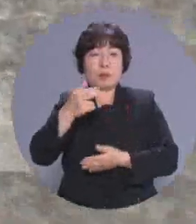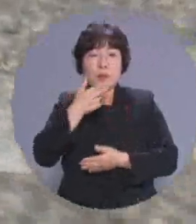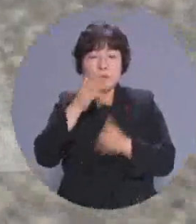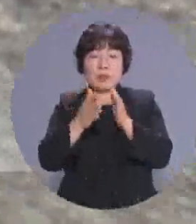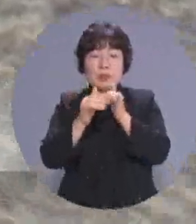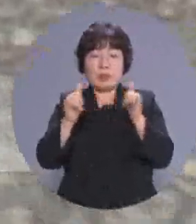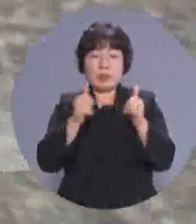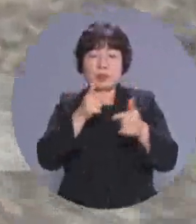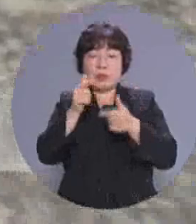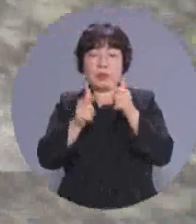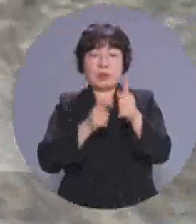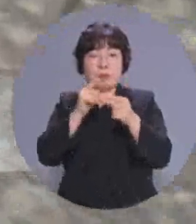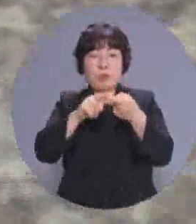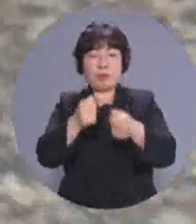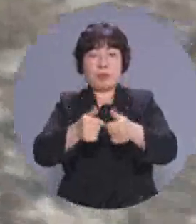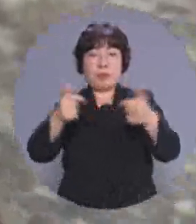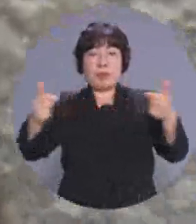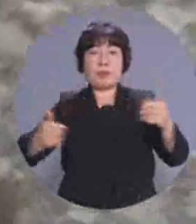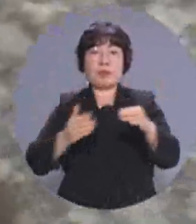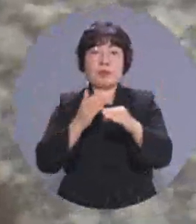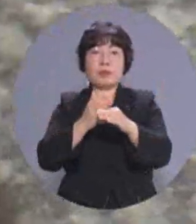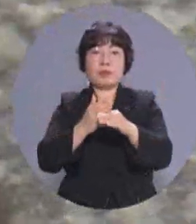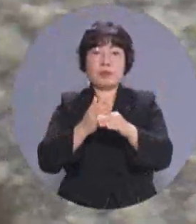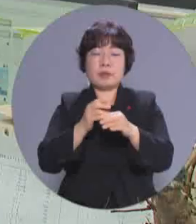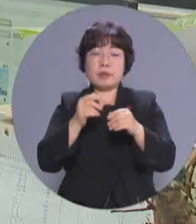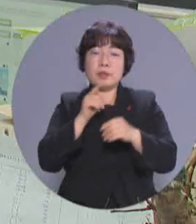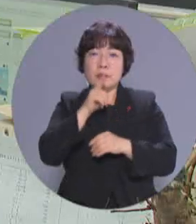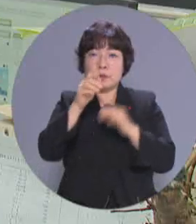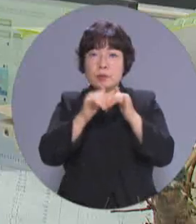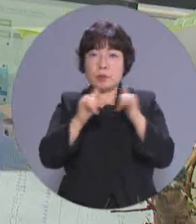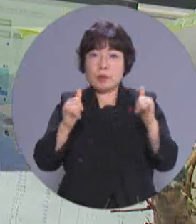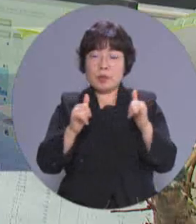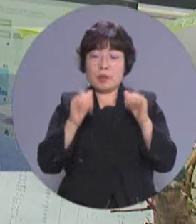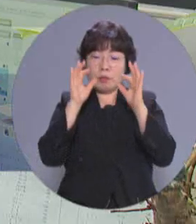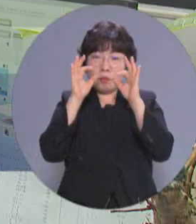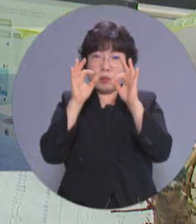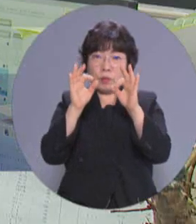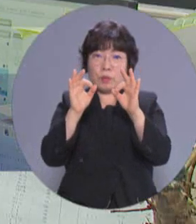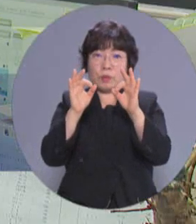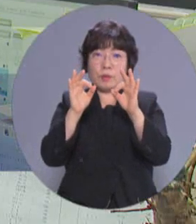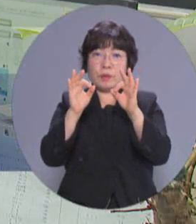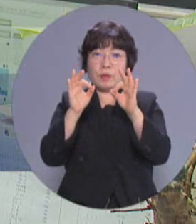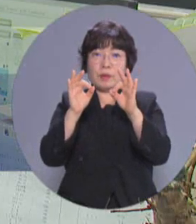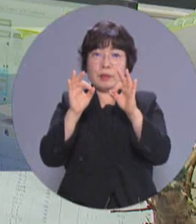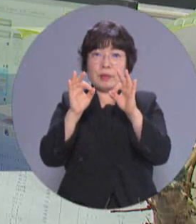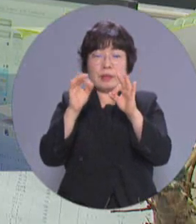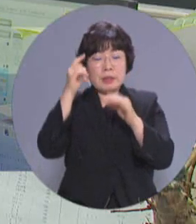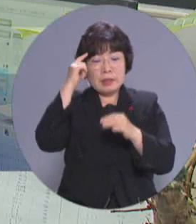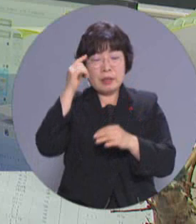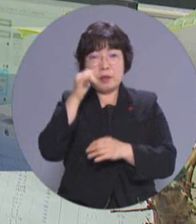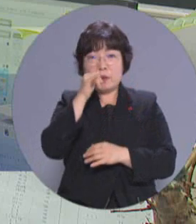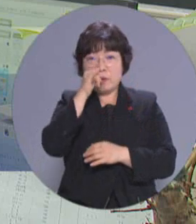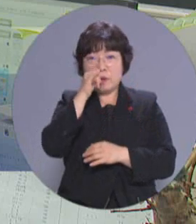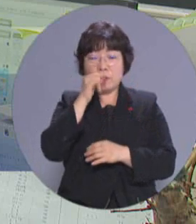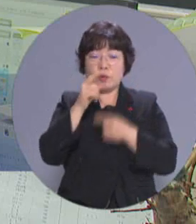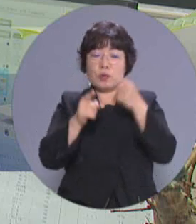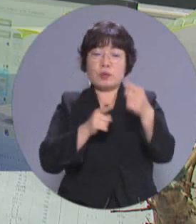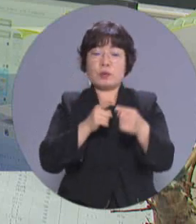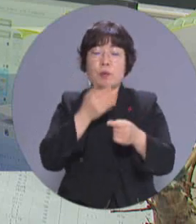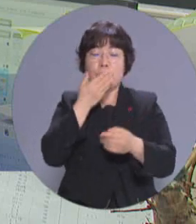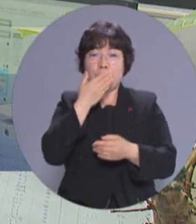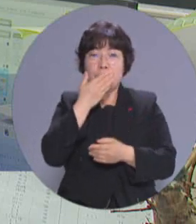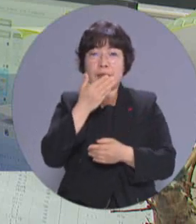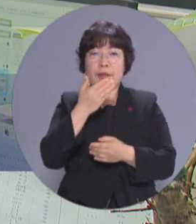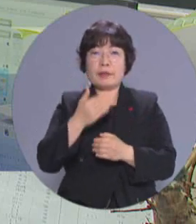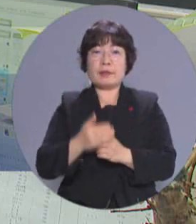시민들의 신고는 계속 늘고 있습니다. 신고자들이 그런 장면 보고 의식만 있다면 그런 신고는 쉽게 할 수 있는